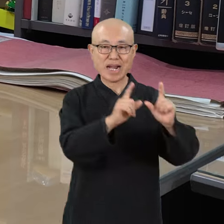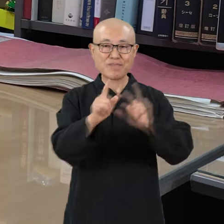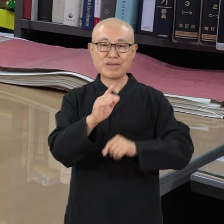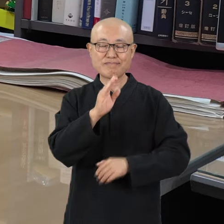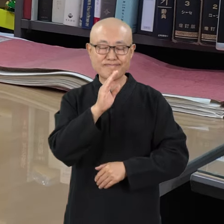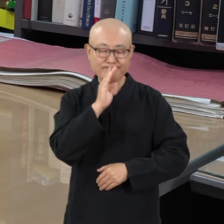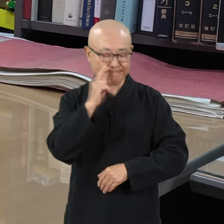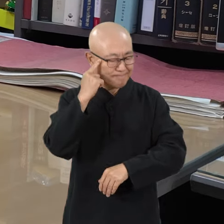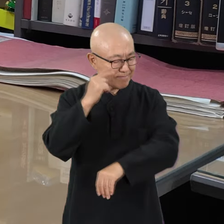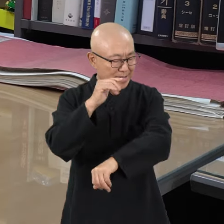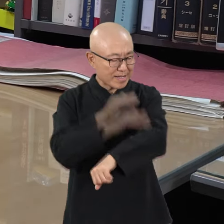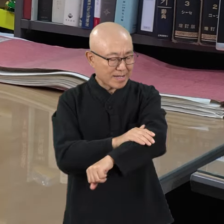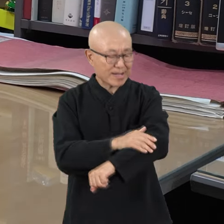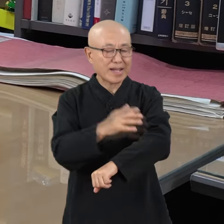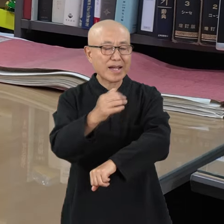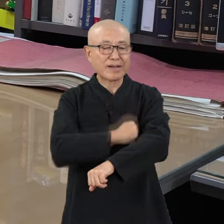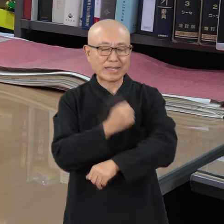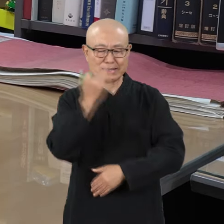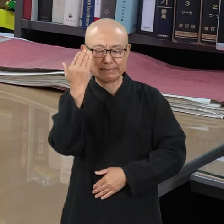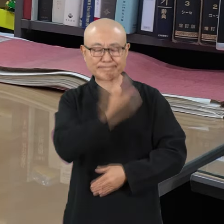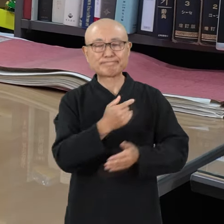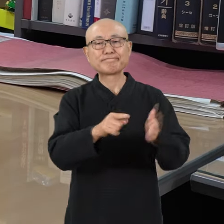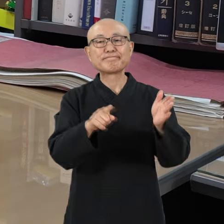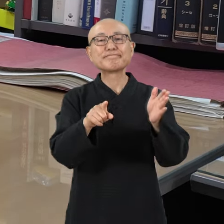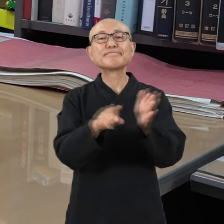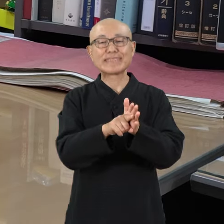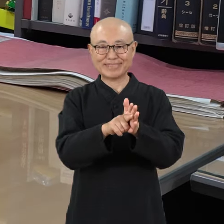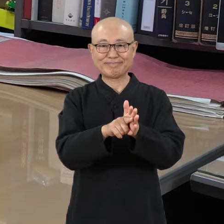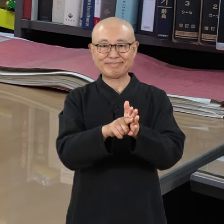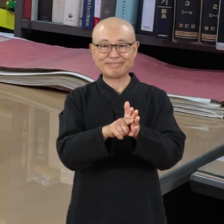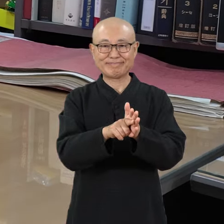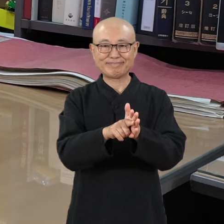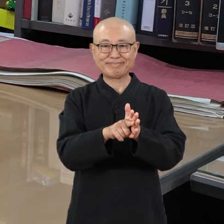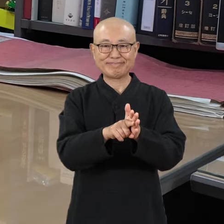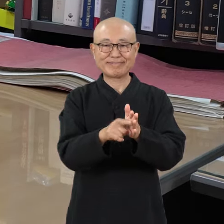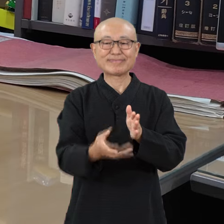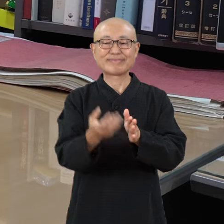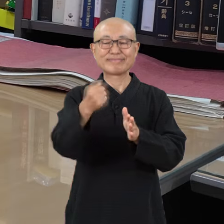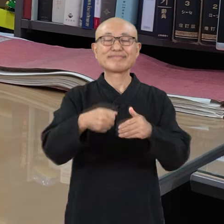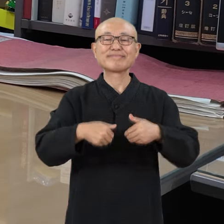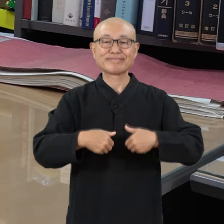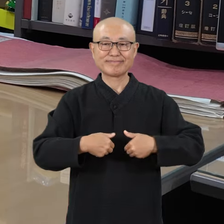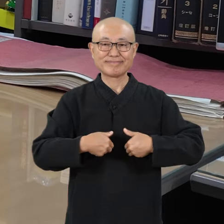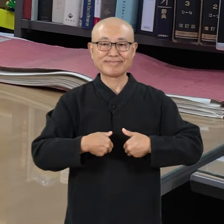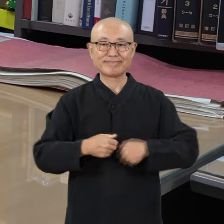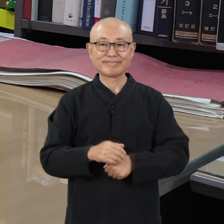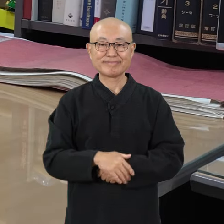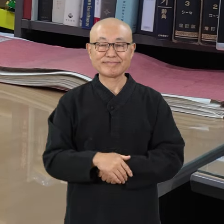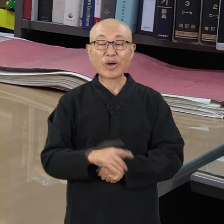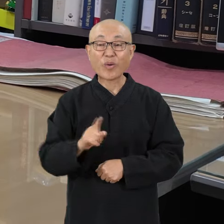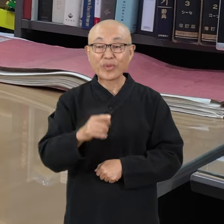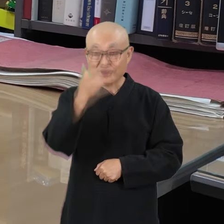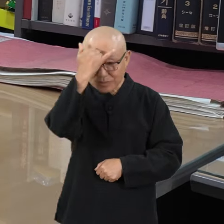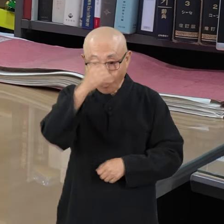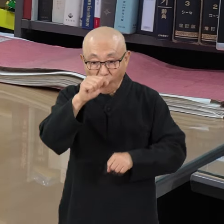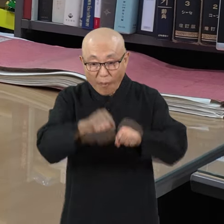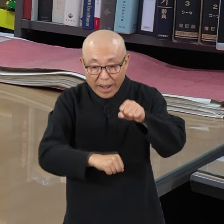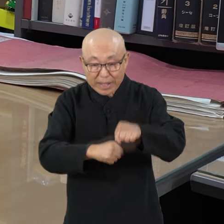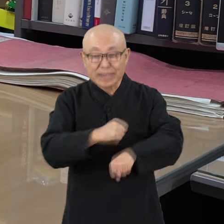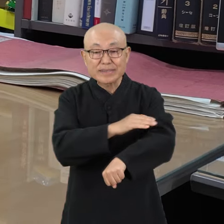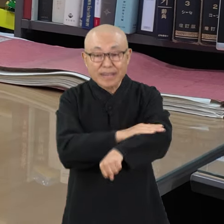지혜롭고 청정한 믿음의 밑받침이 되어 있어야 되고 그리고 어떤 덕행을 실천해서